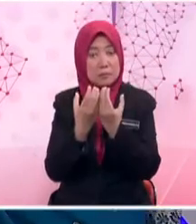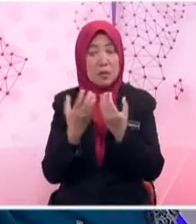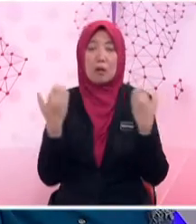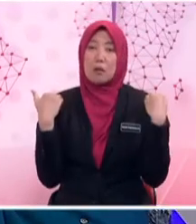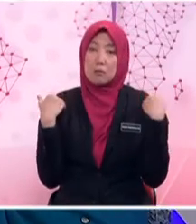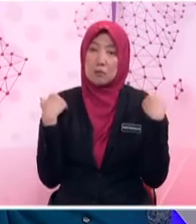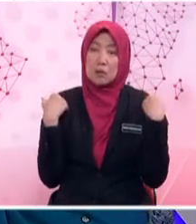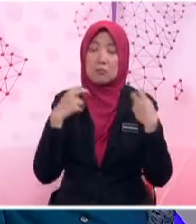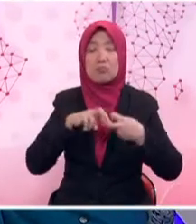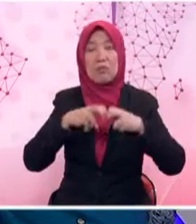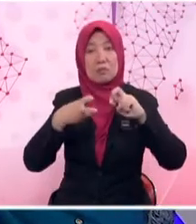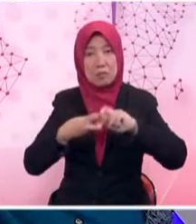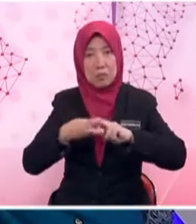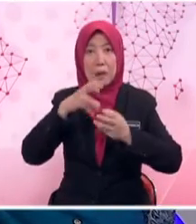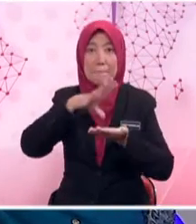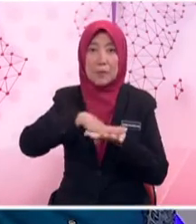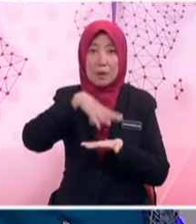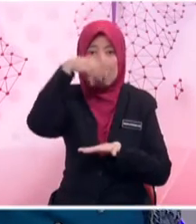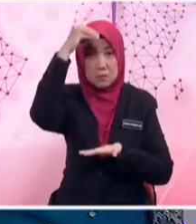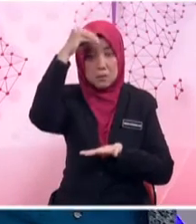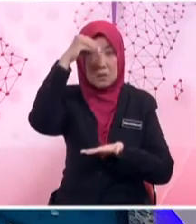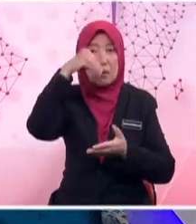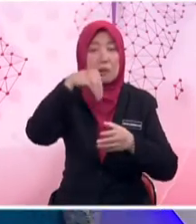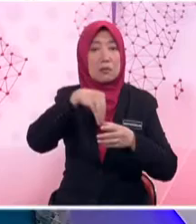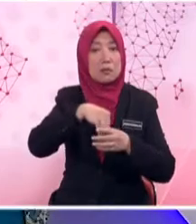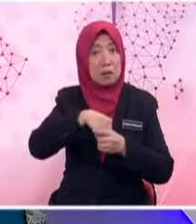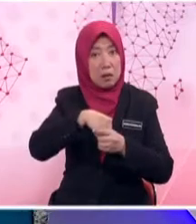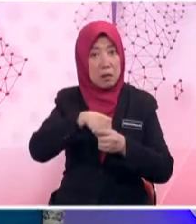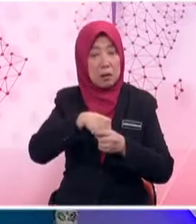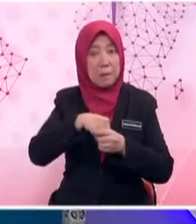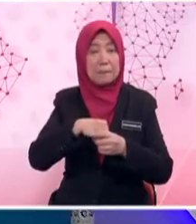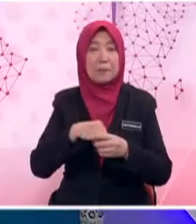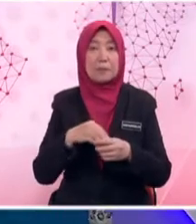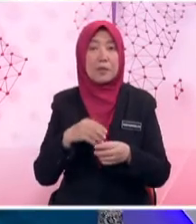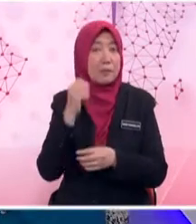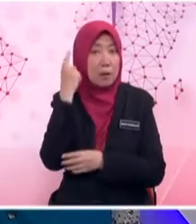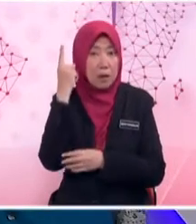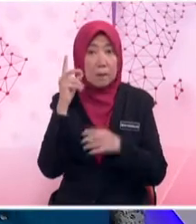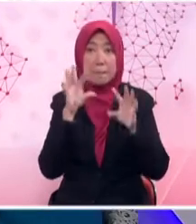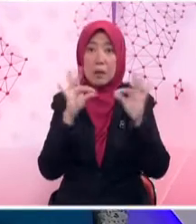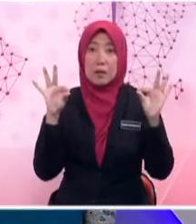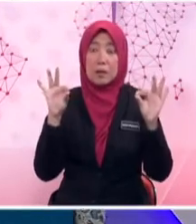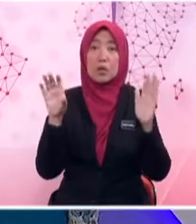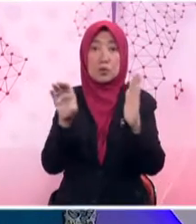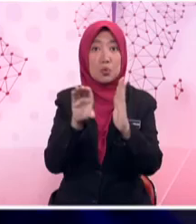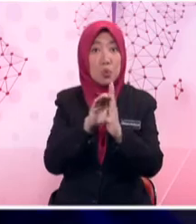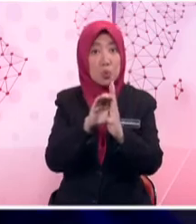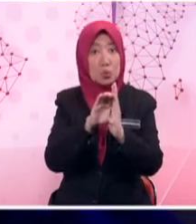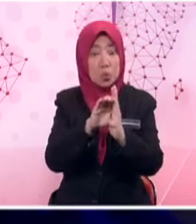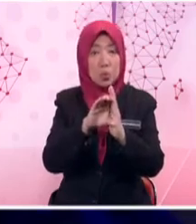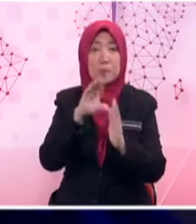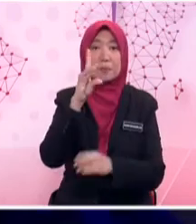masalah pembelajaran dalam seperti disleksia, di mana murid tulis terbalik ataupun